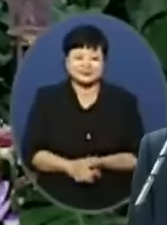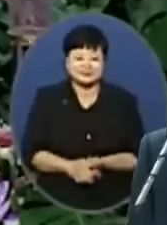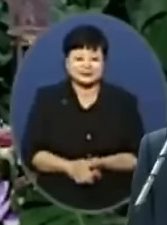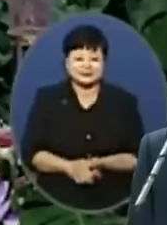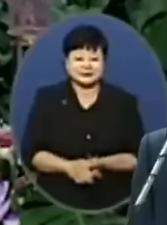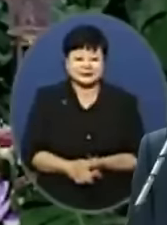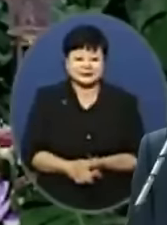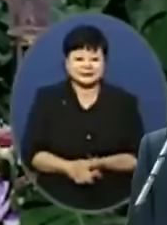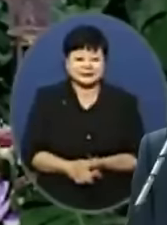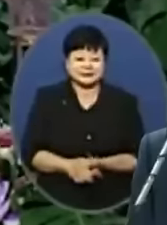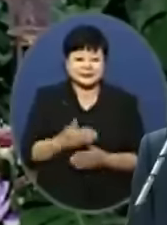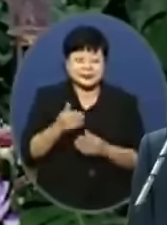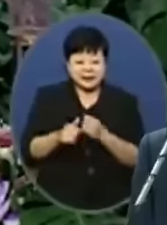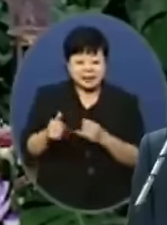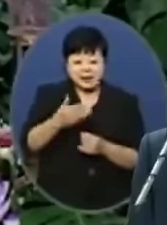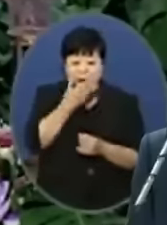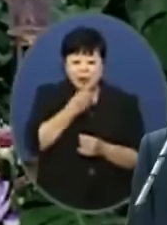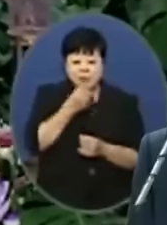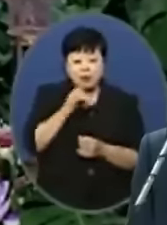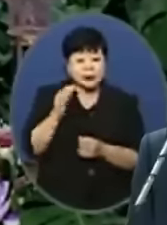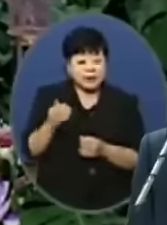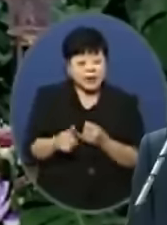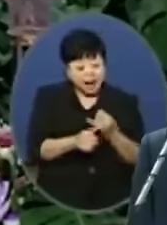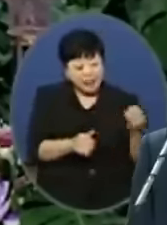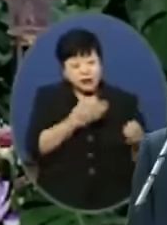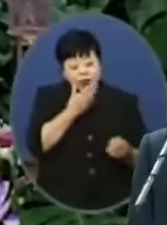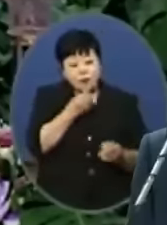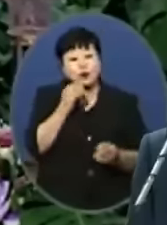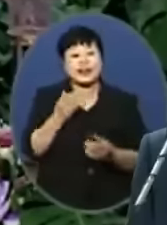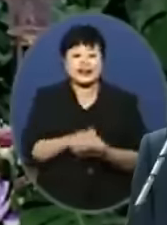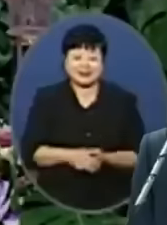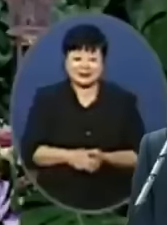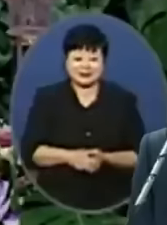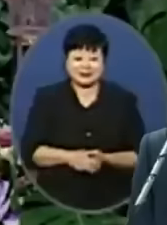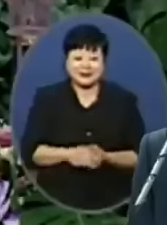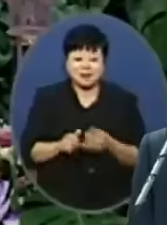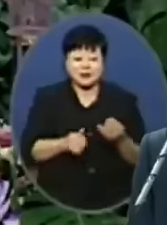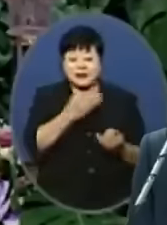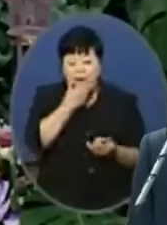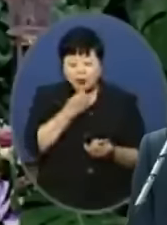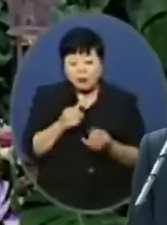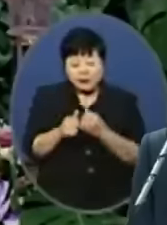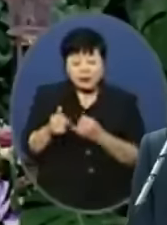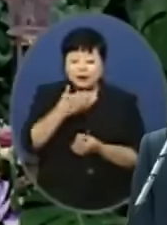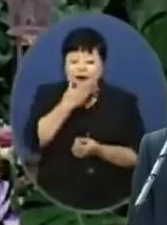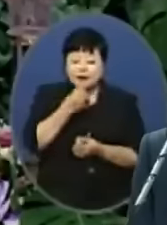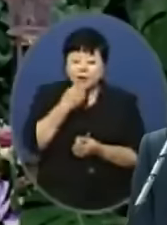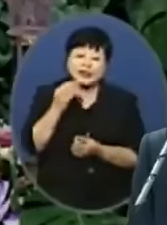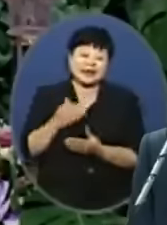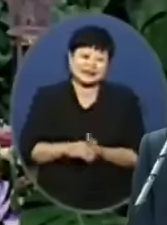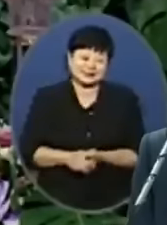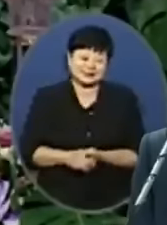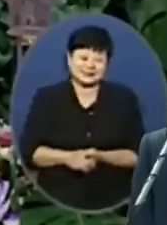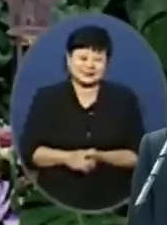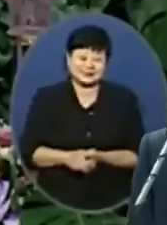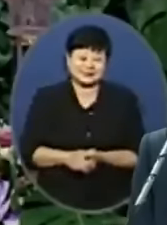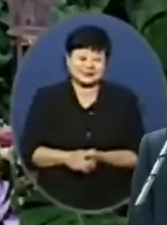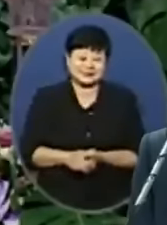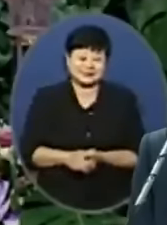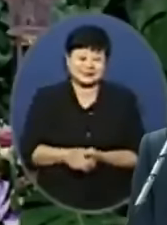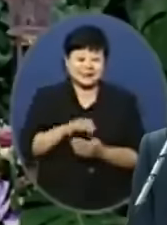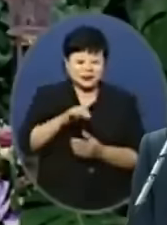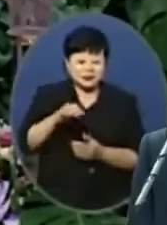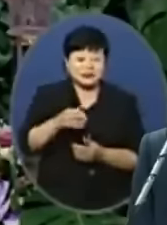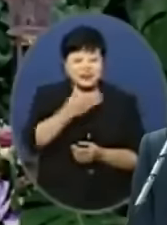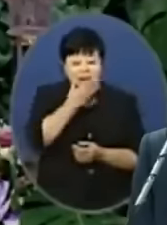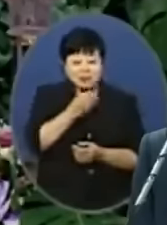것입니다. 남편이 행복해지면 아내도 행복해요. 아내가 행복하면 남편도 행복해지요. 내